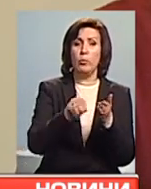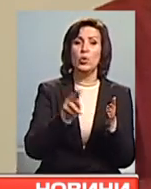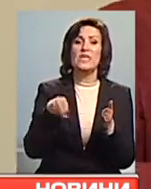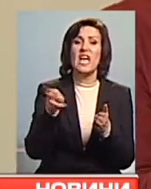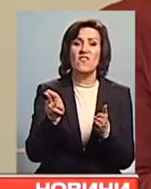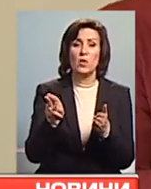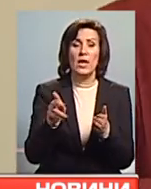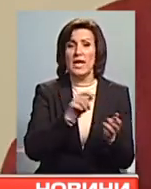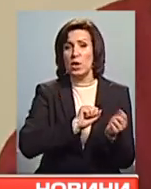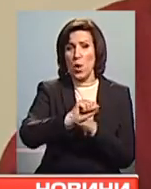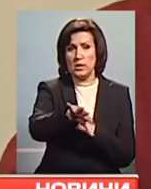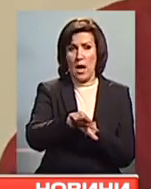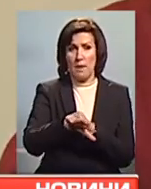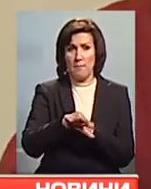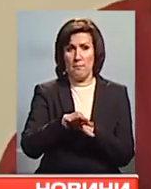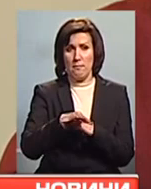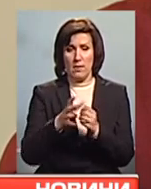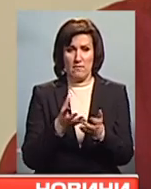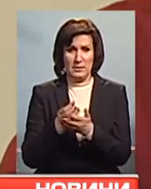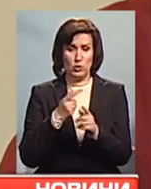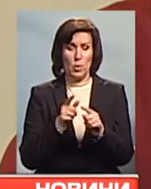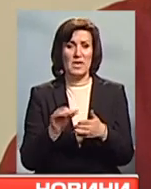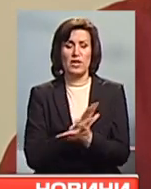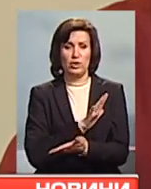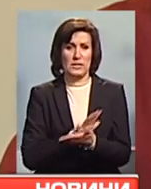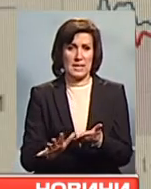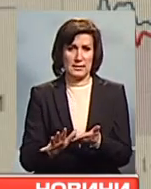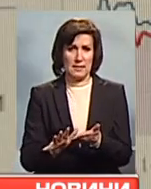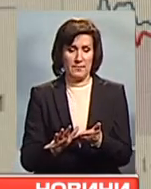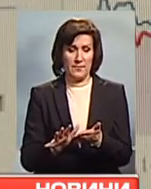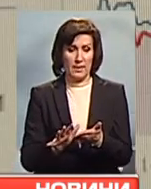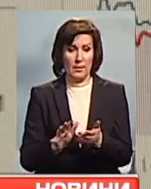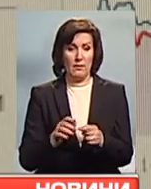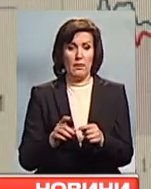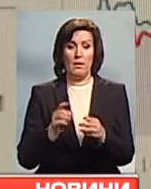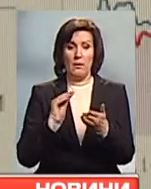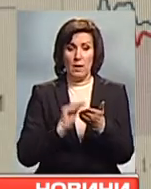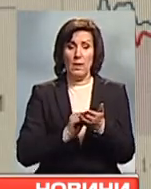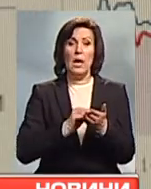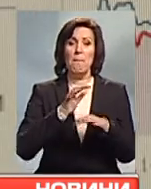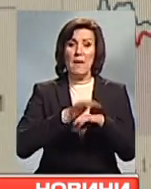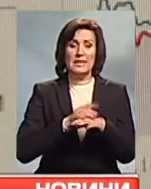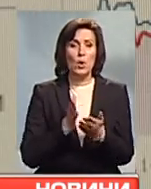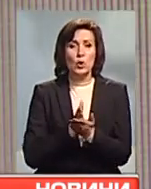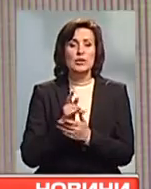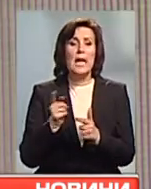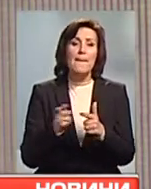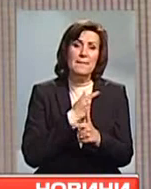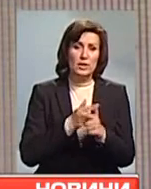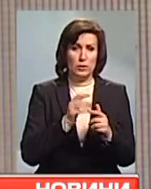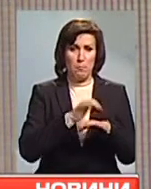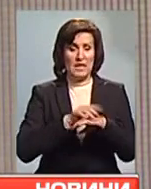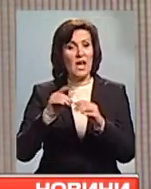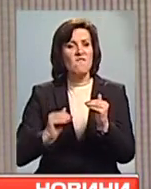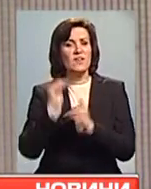євро, і віддам в платіжну систему, щоб розрахуватися по твоїй операції. Встановлюючи комерційний курс, банки орієнтуються на Міжбанк. Там